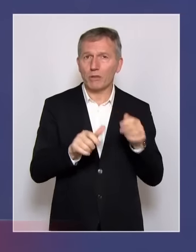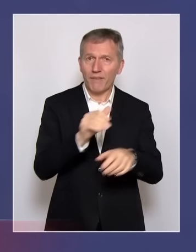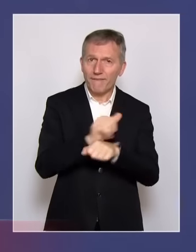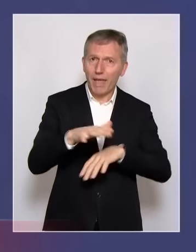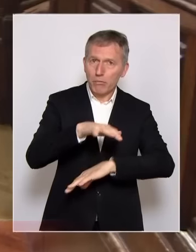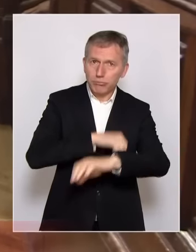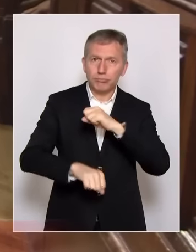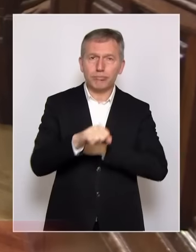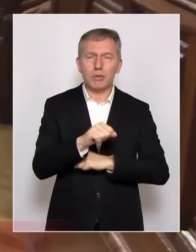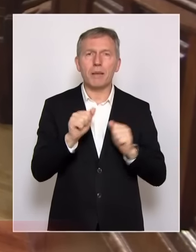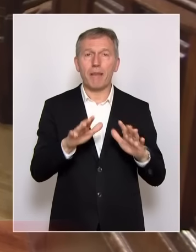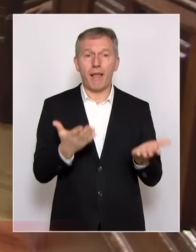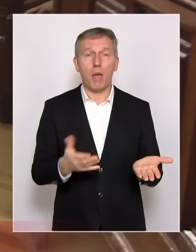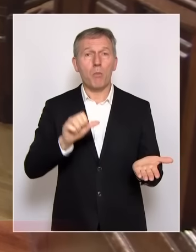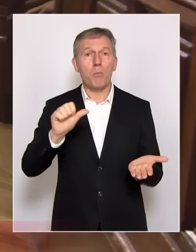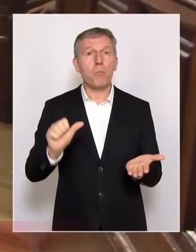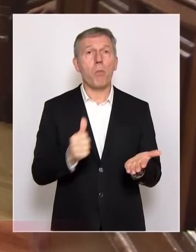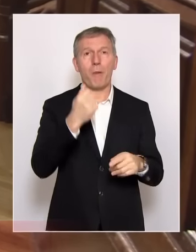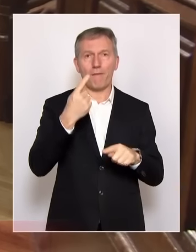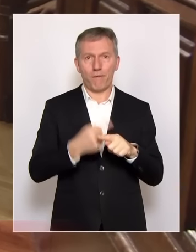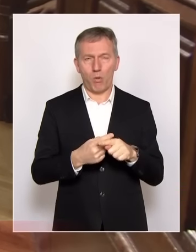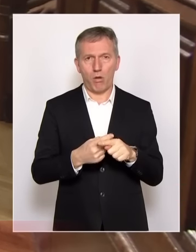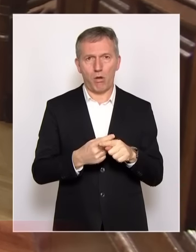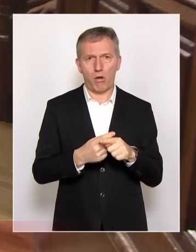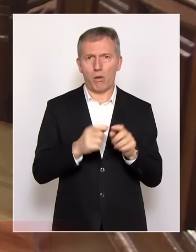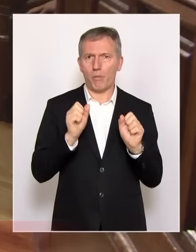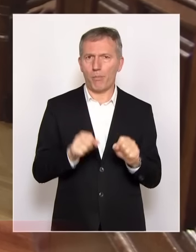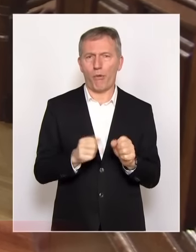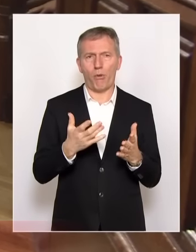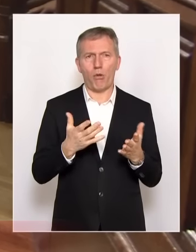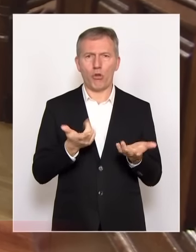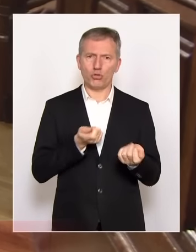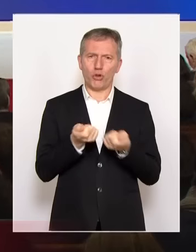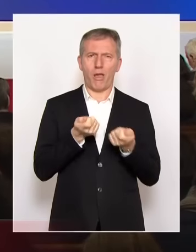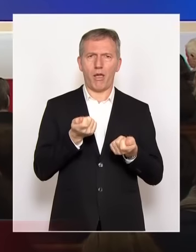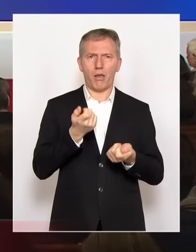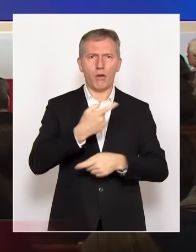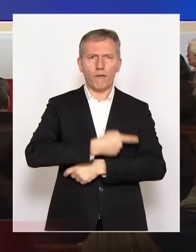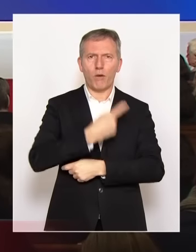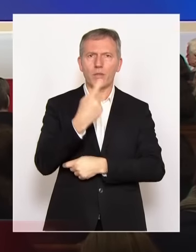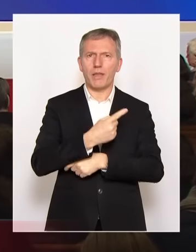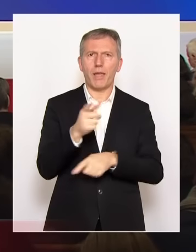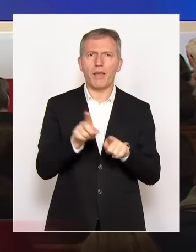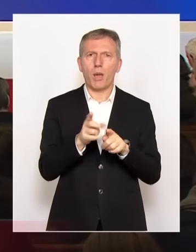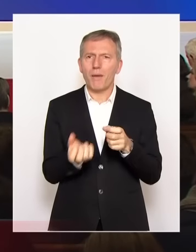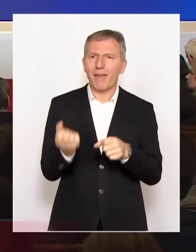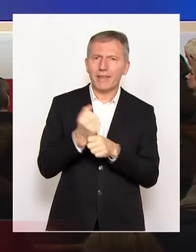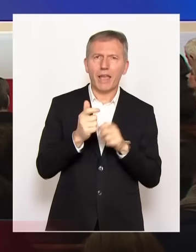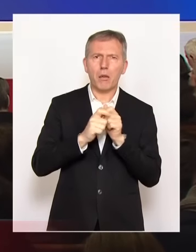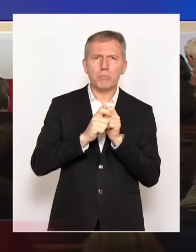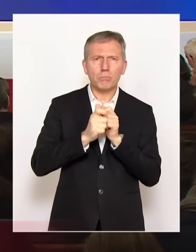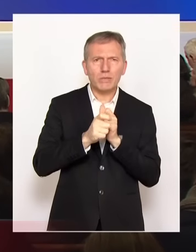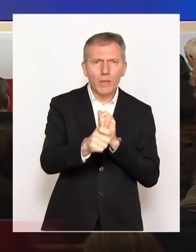possible, mais qui pour la première fois permet d'améliorer la maîtrise de nos frontières en instaurant des procédures